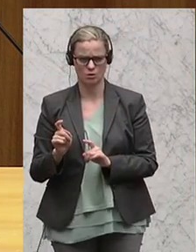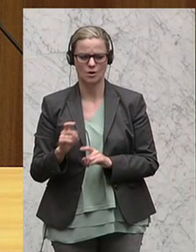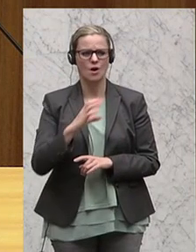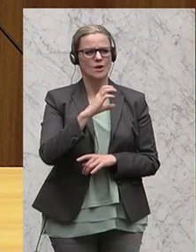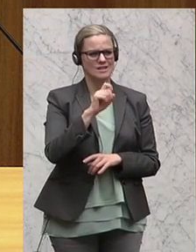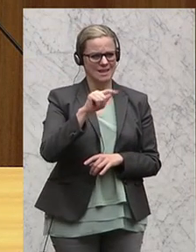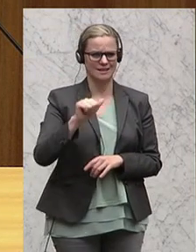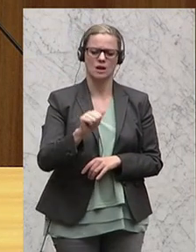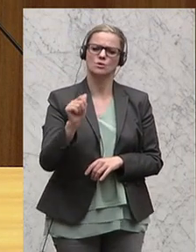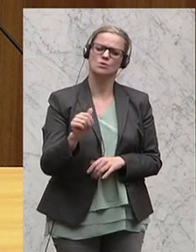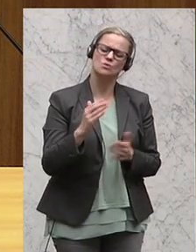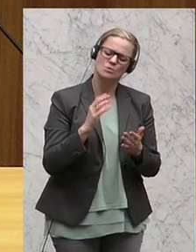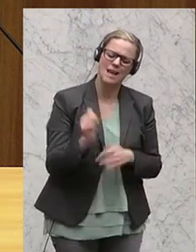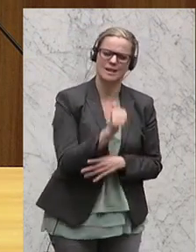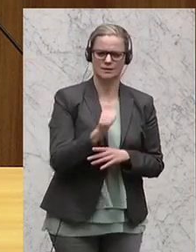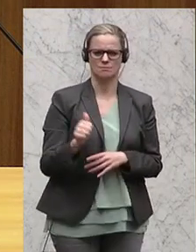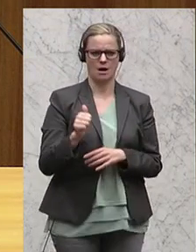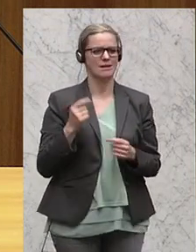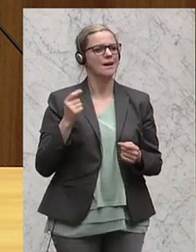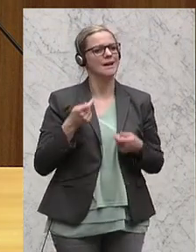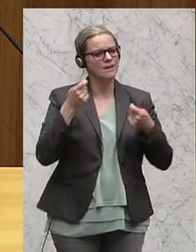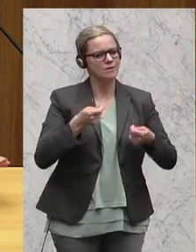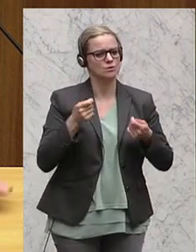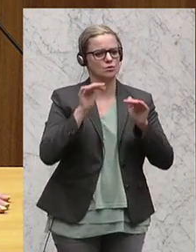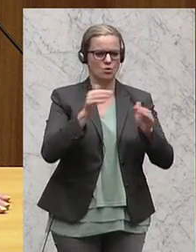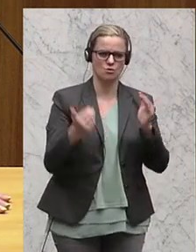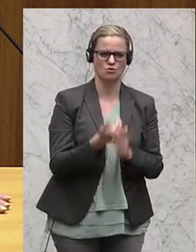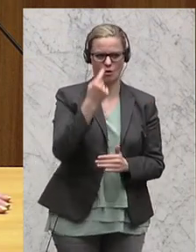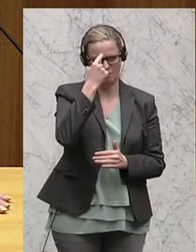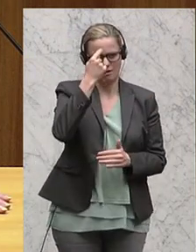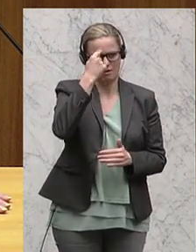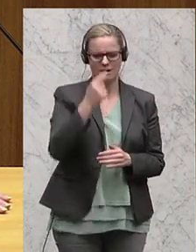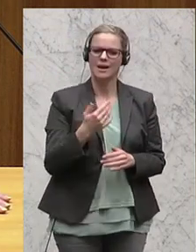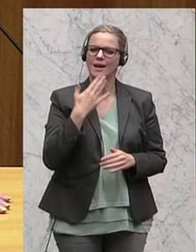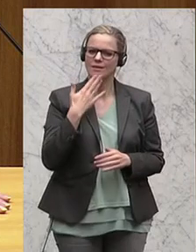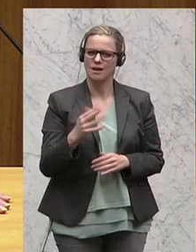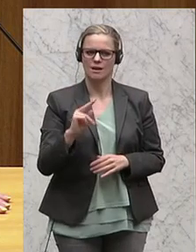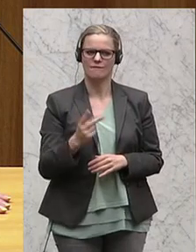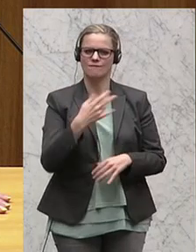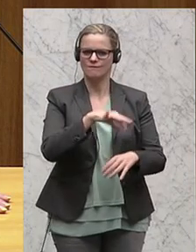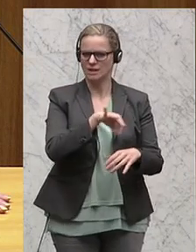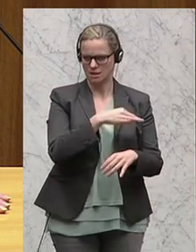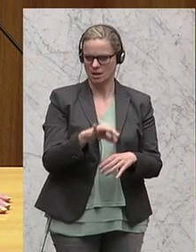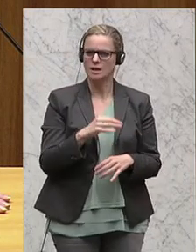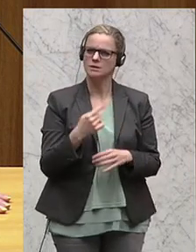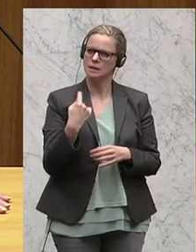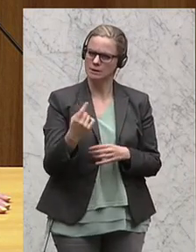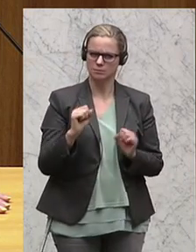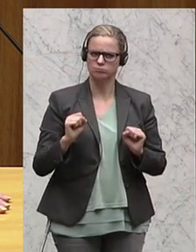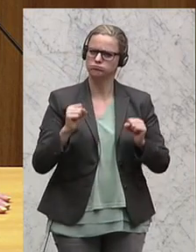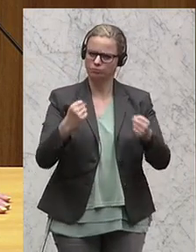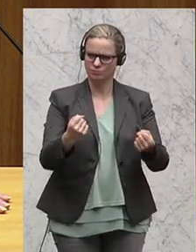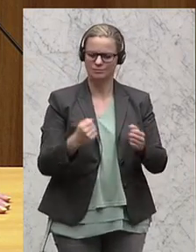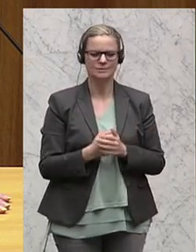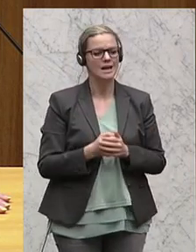wurde erstmals ein Investitionsschutz neu angedacht, auch dank unseres Herrn Vizekanzlers, der sich sehr dafür eingesetzt hat.